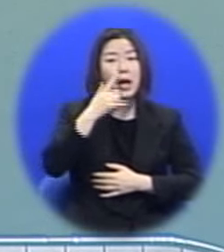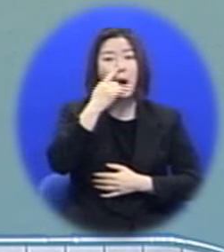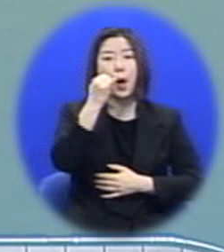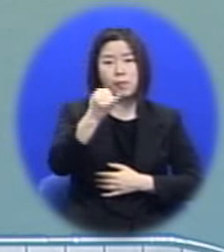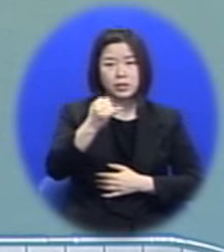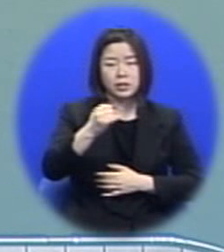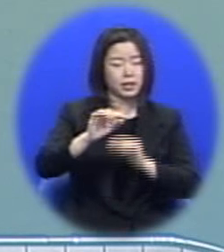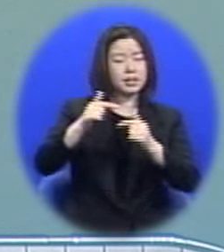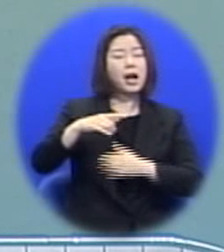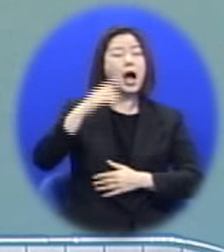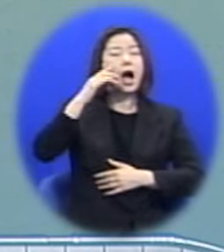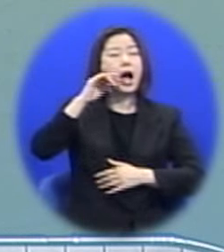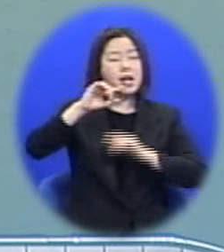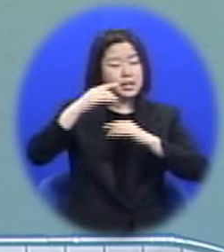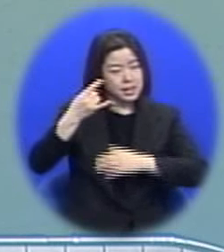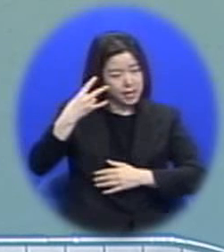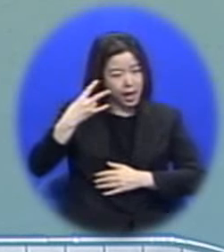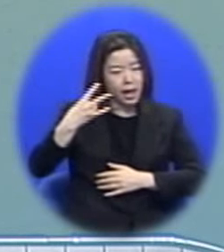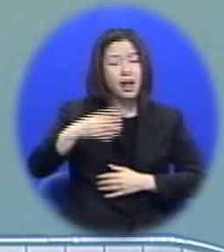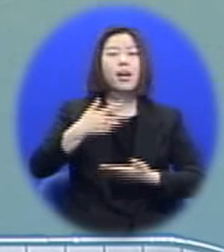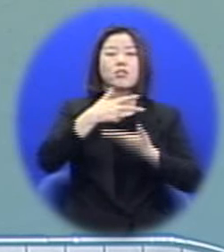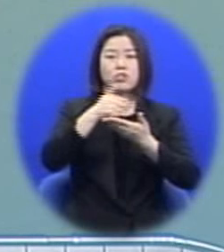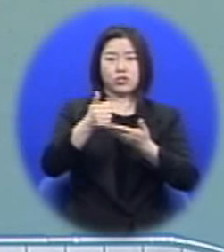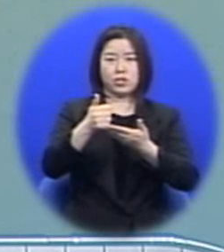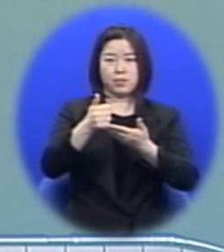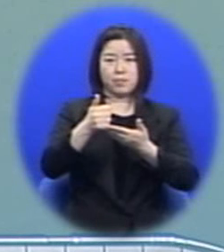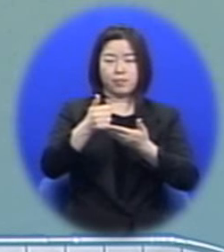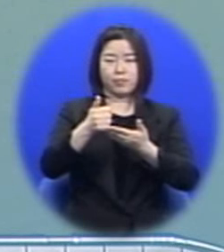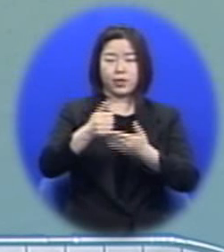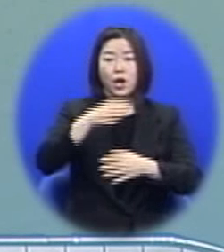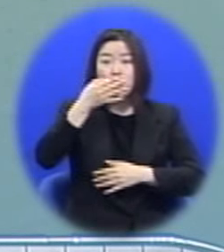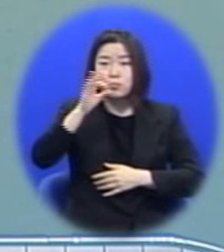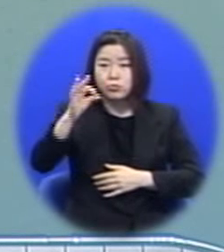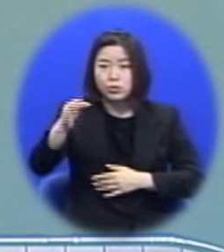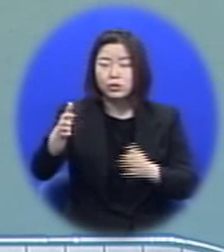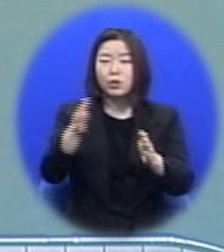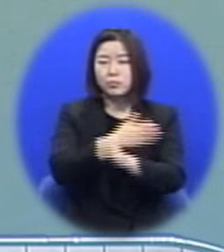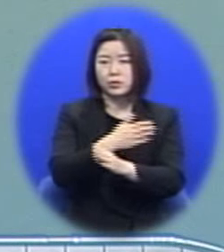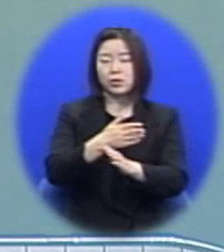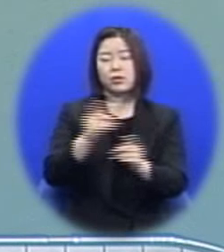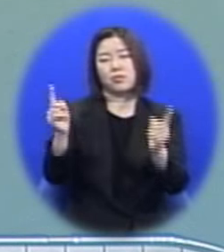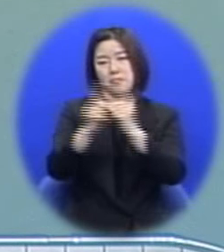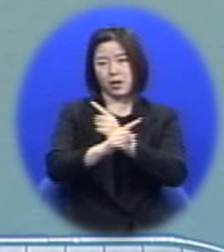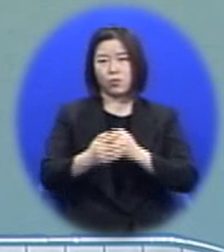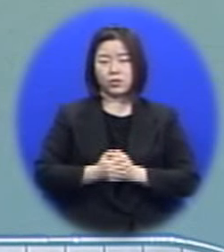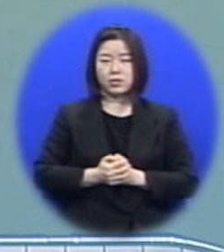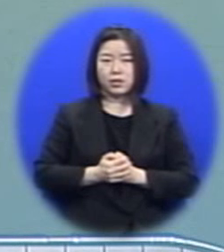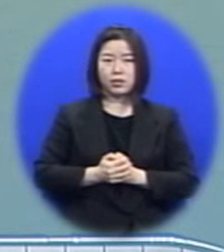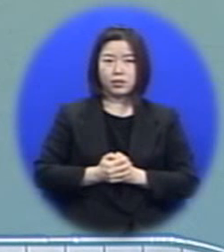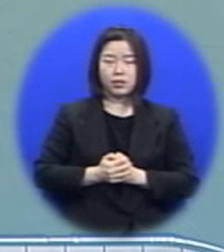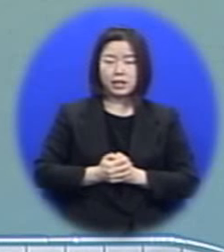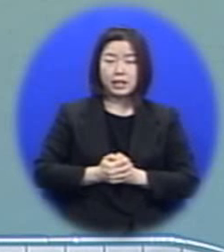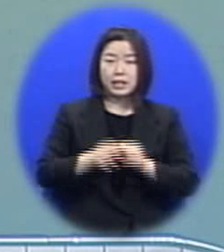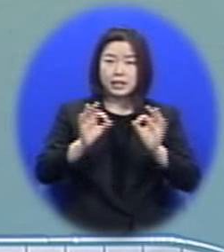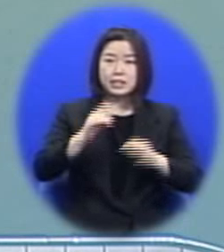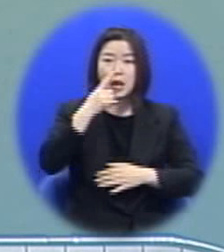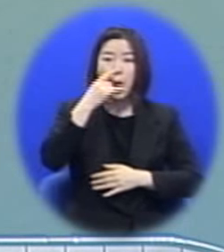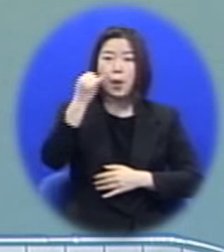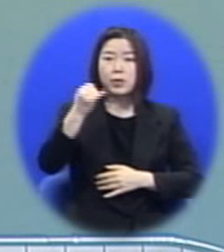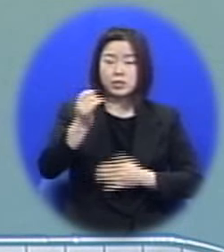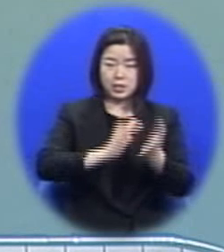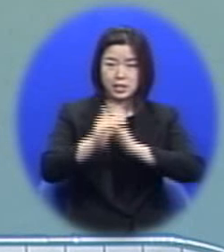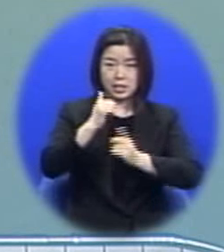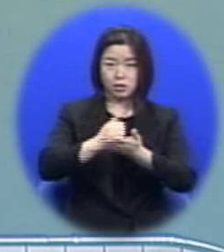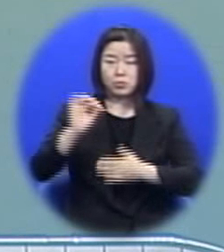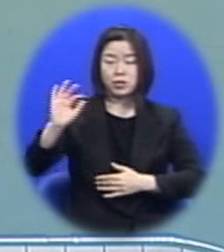예, 예수님. 호칭부터 바꾸기 시작했어요. 이제 어머님이 예수님이 되었으니